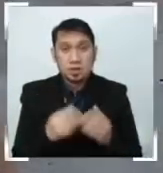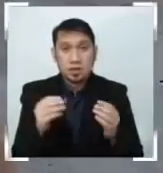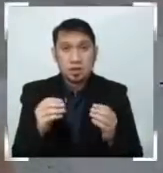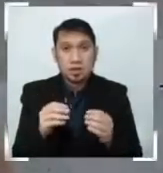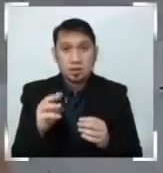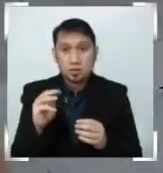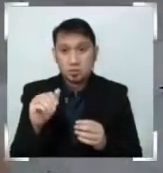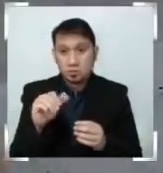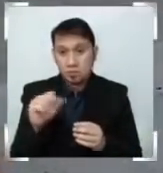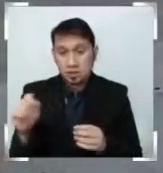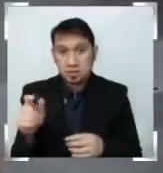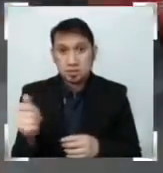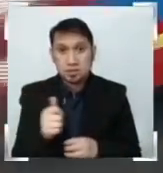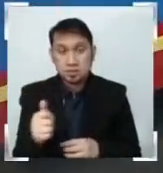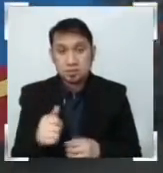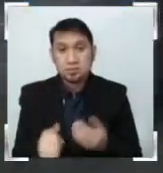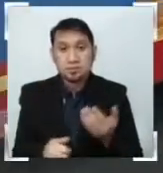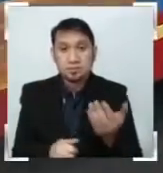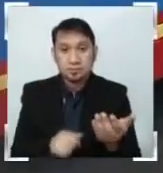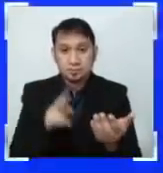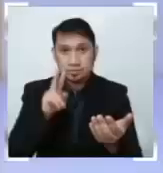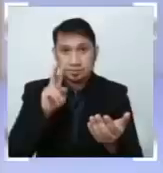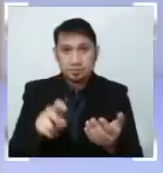Maki Pulido, ang inyong saksi.